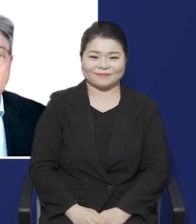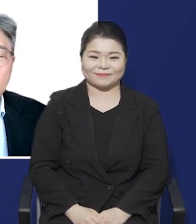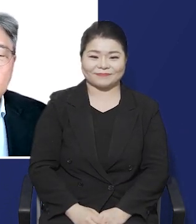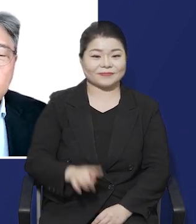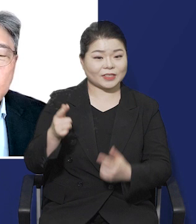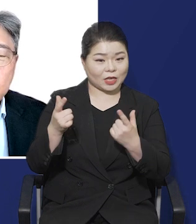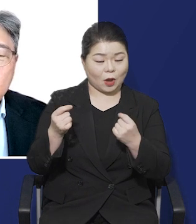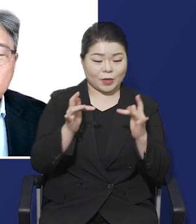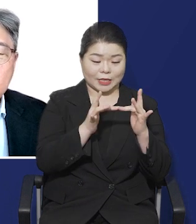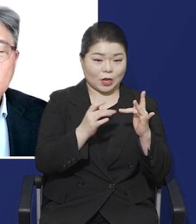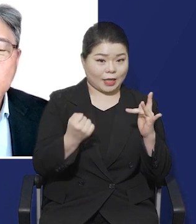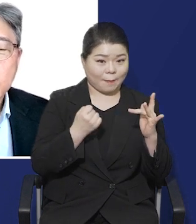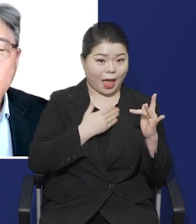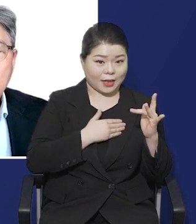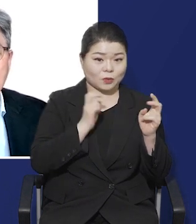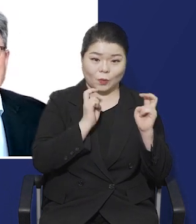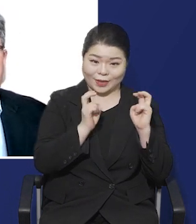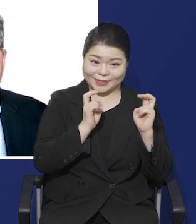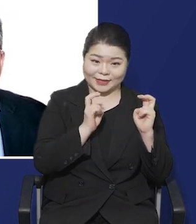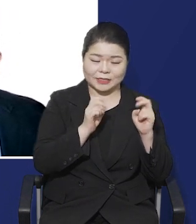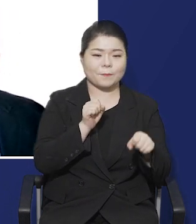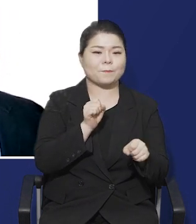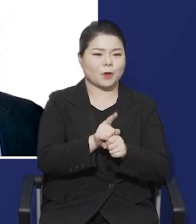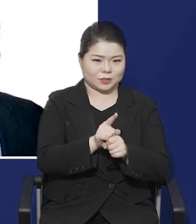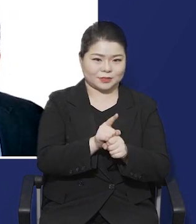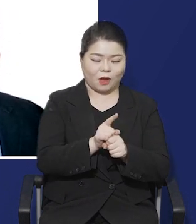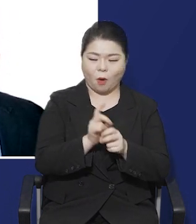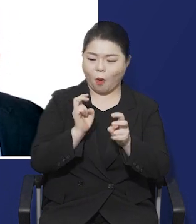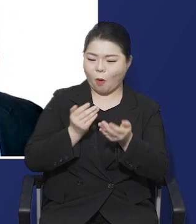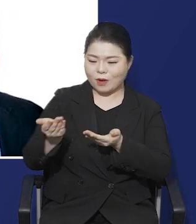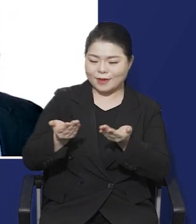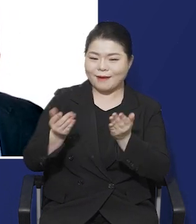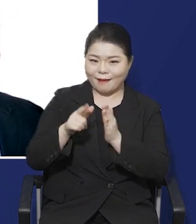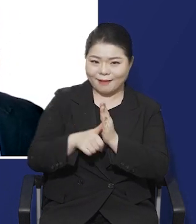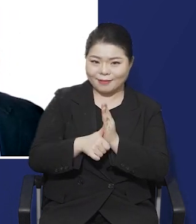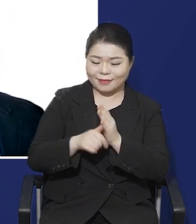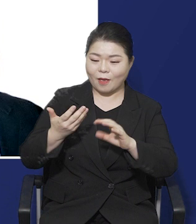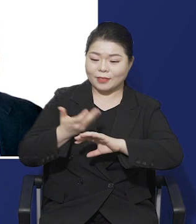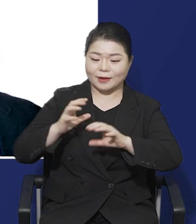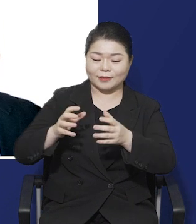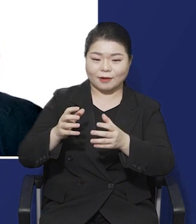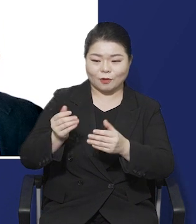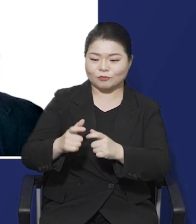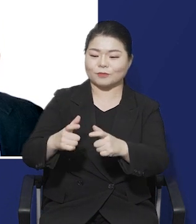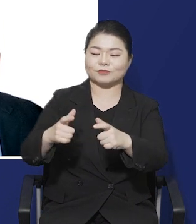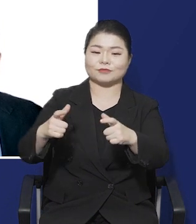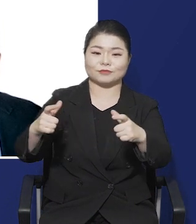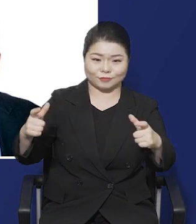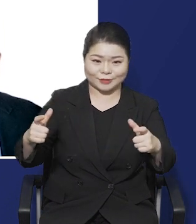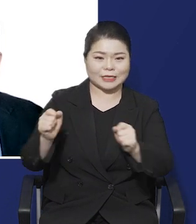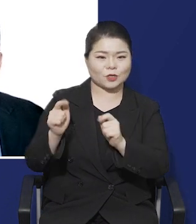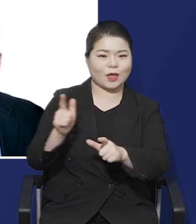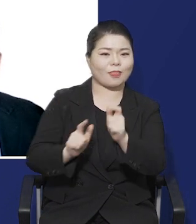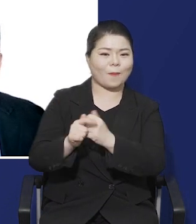이와 같이 온라인의 힘을 알고 있는 기업은 이미 비즈니스를 글로벌 시장으로 확장할 수 있는 기회가